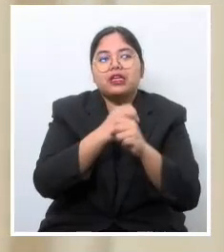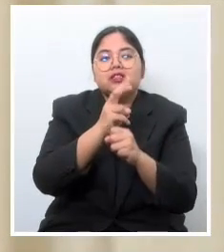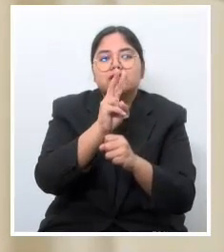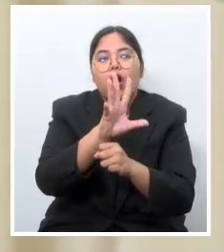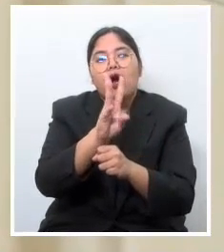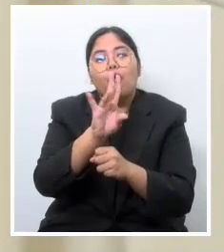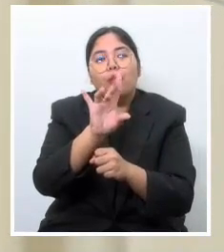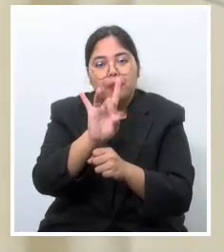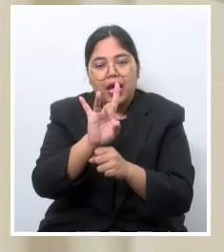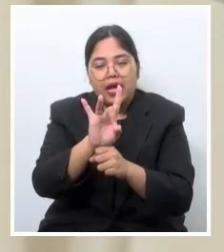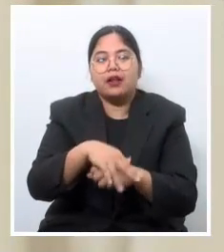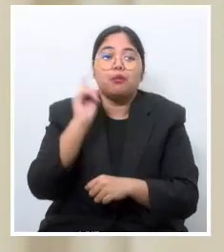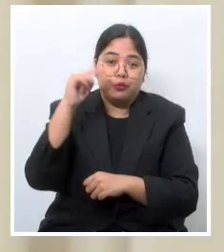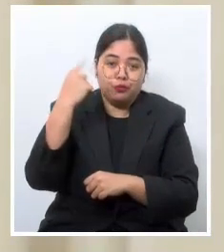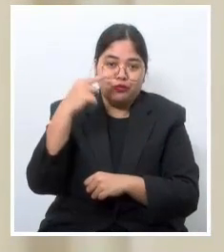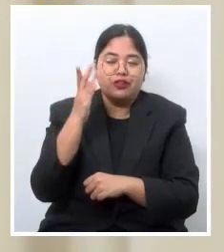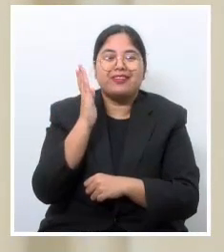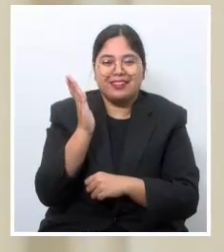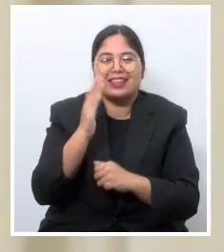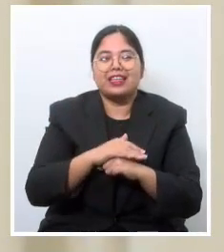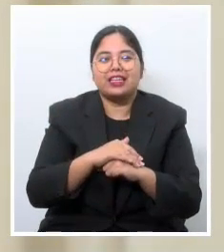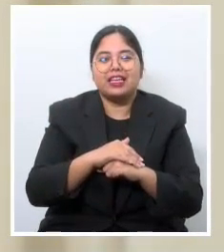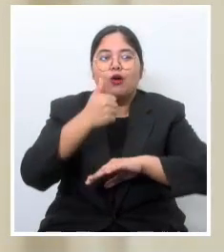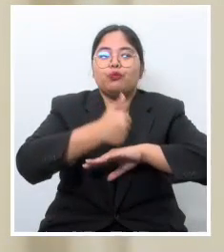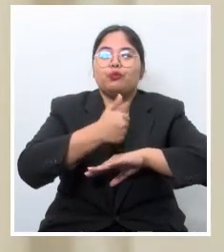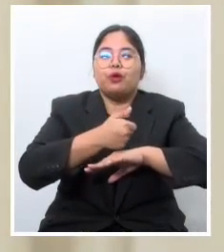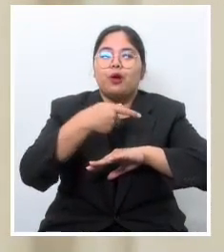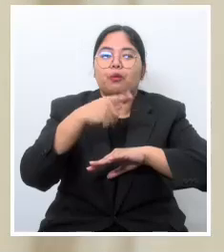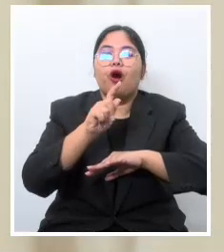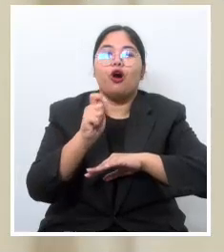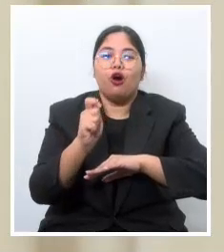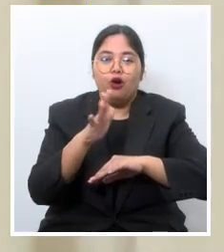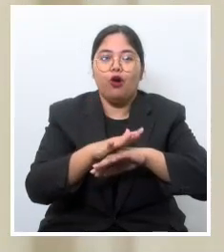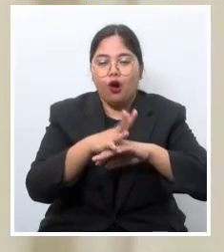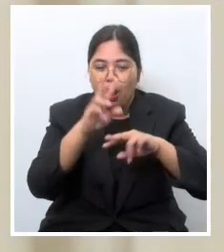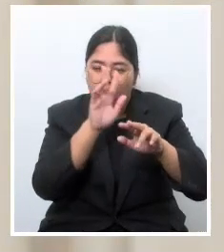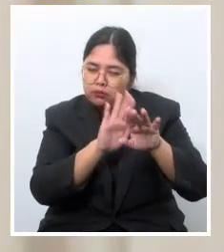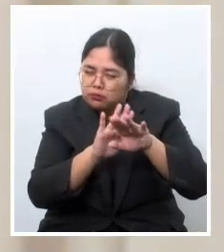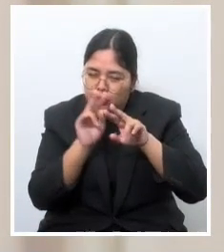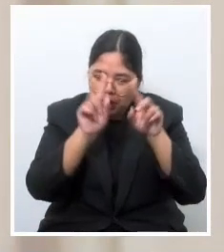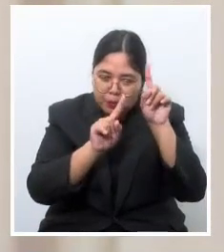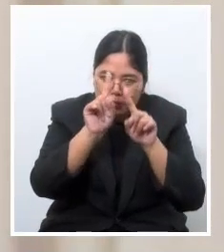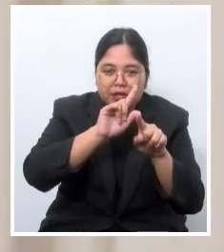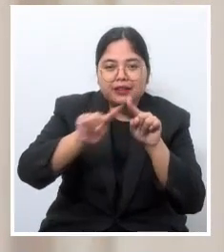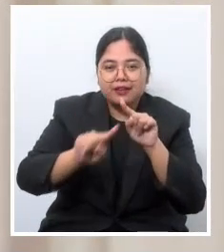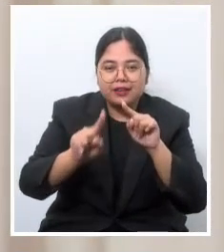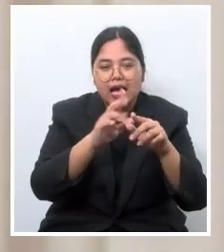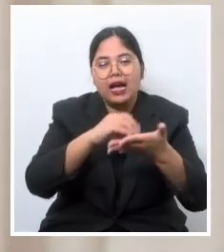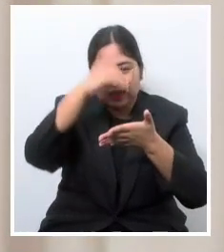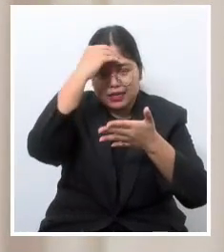โดยนางอรลักษณ์มณีศิริรักษาการผู้อำนวยการสำนักติดตามและประเมินผลการจัดการศึกษาขั้นพื้น